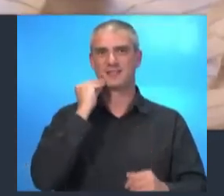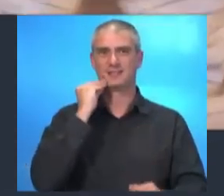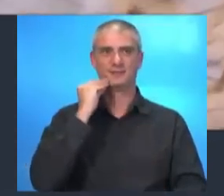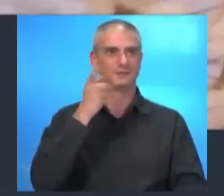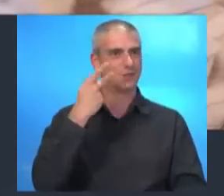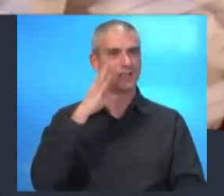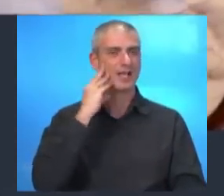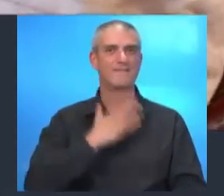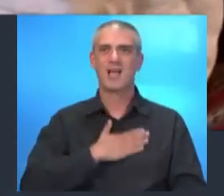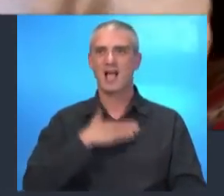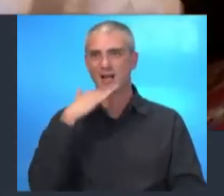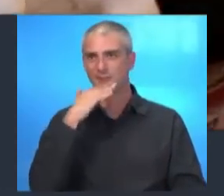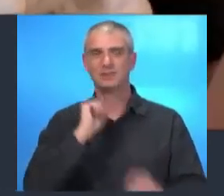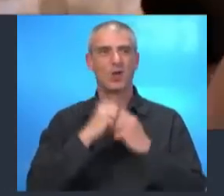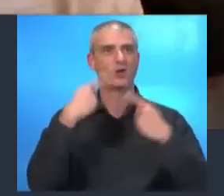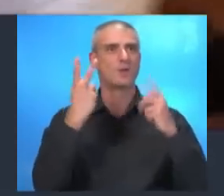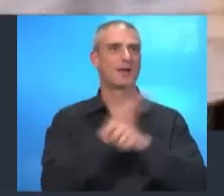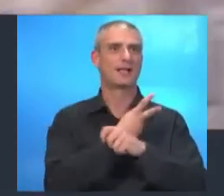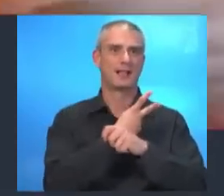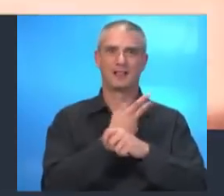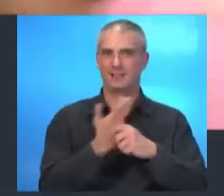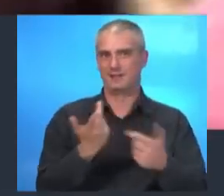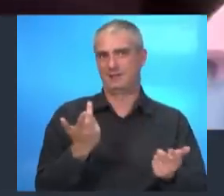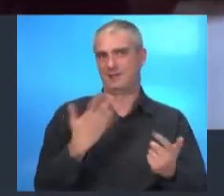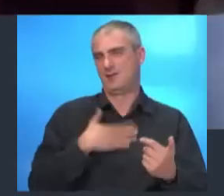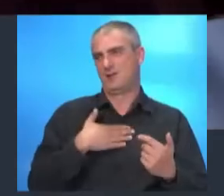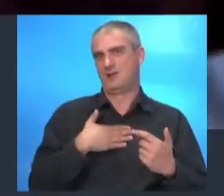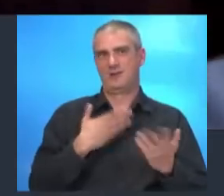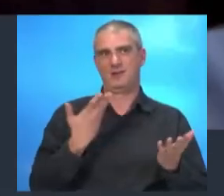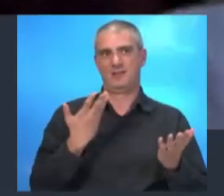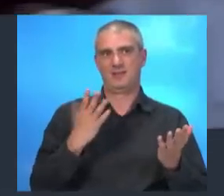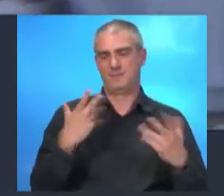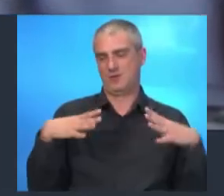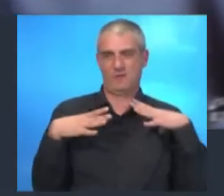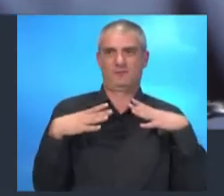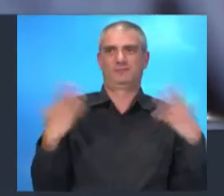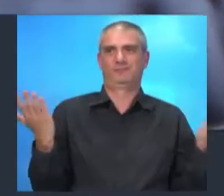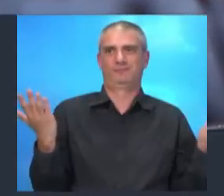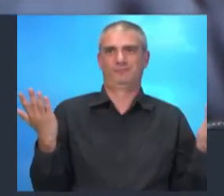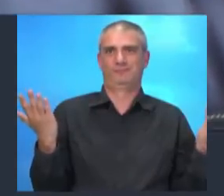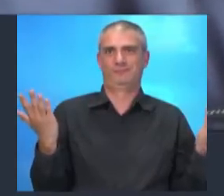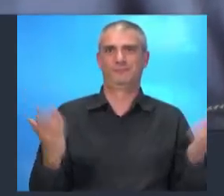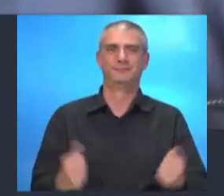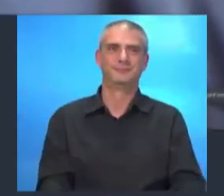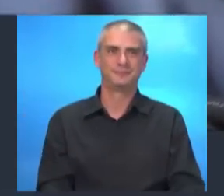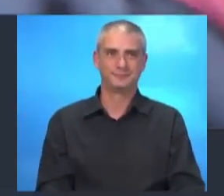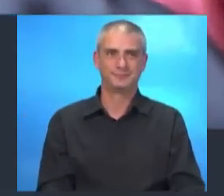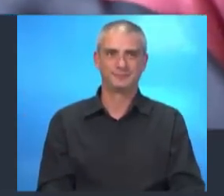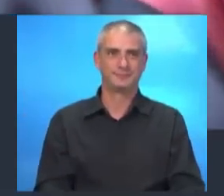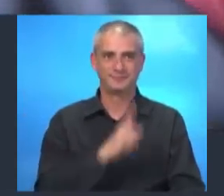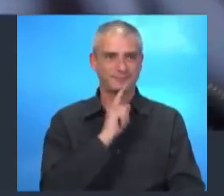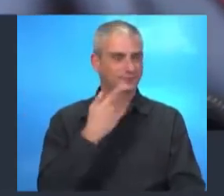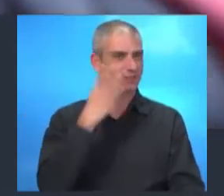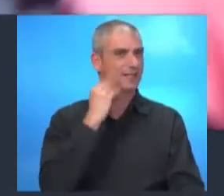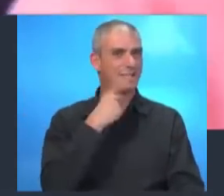חול המועד או יום רגיל? למה? כי זה חפש. לאמא יותר כיף